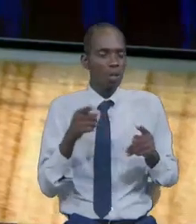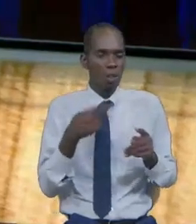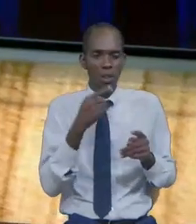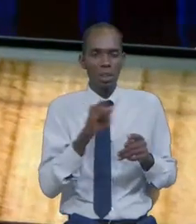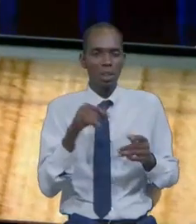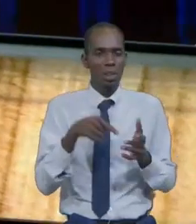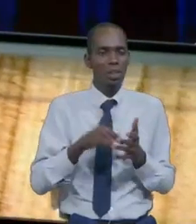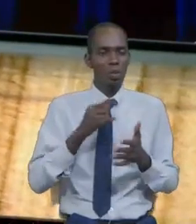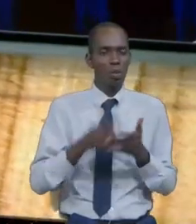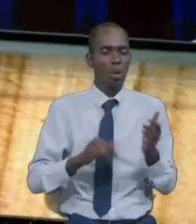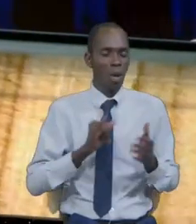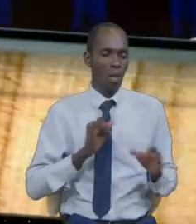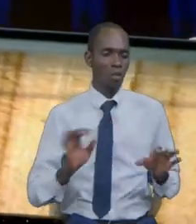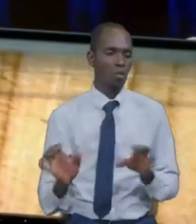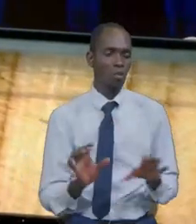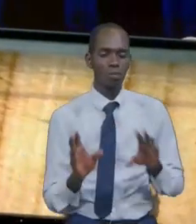Quelqu'un veut aller au ciel.